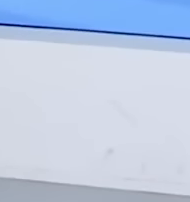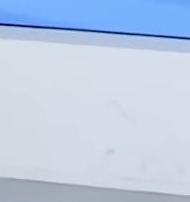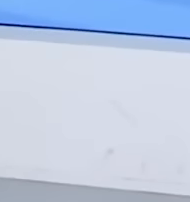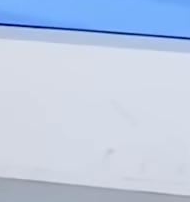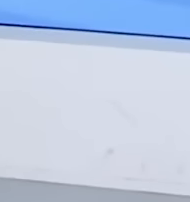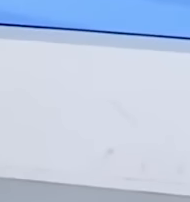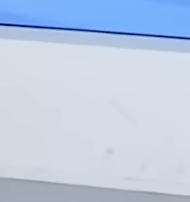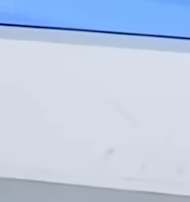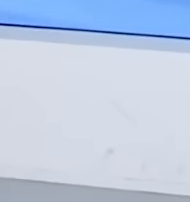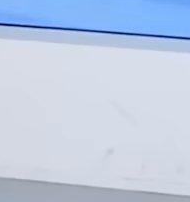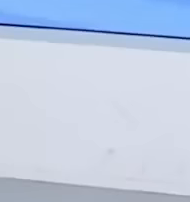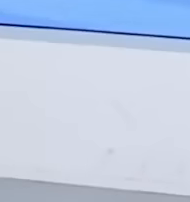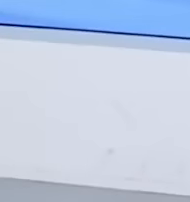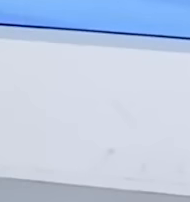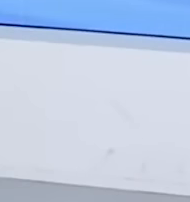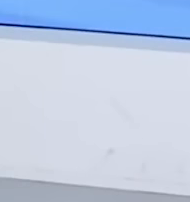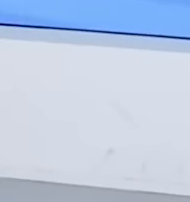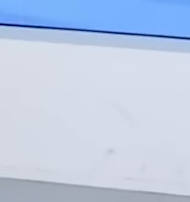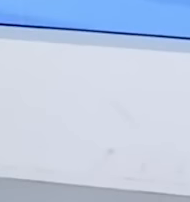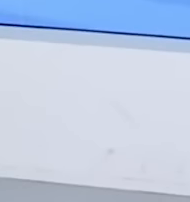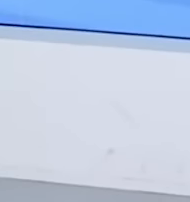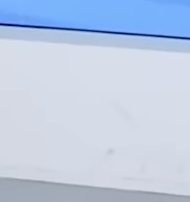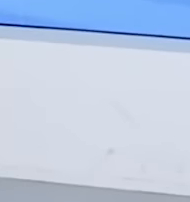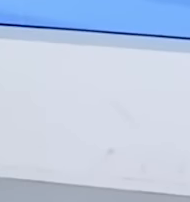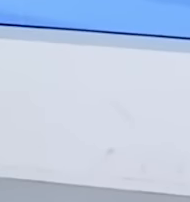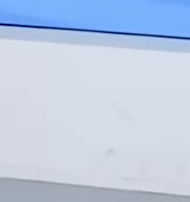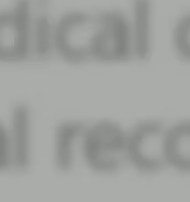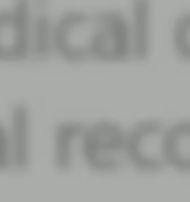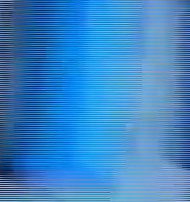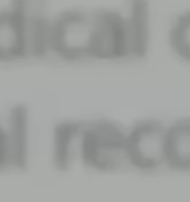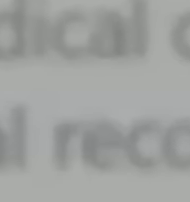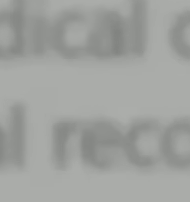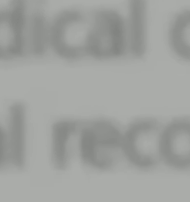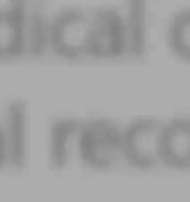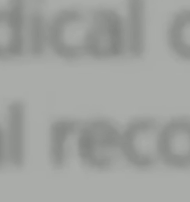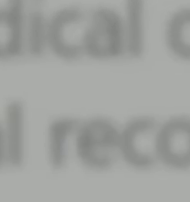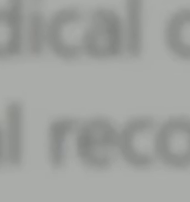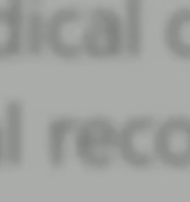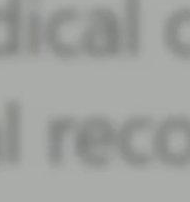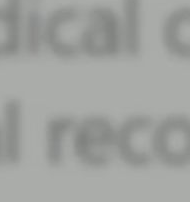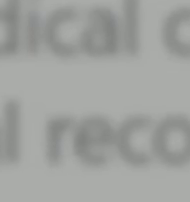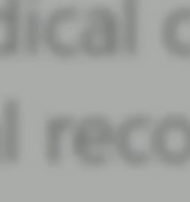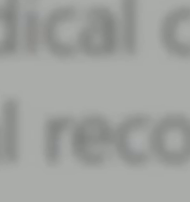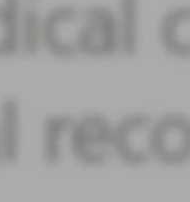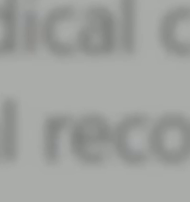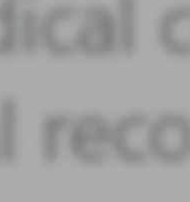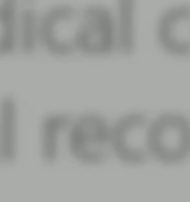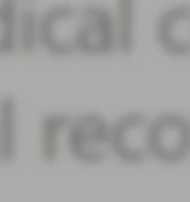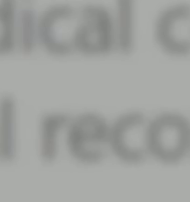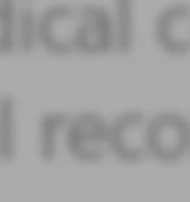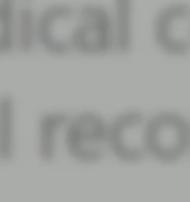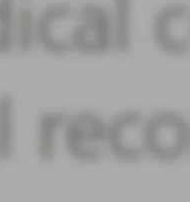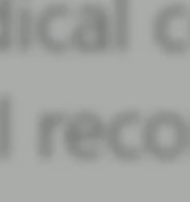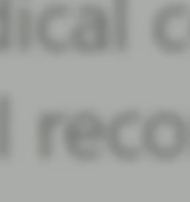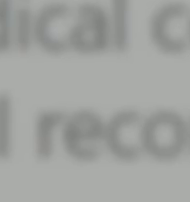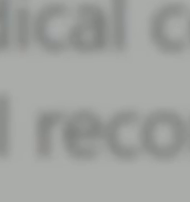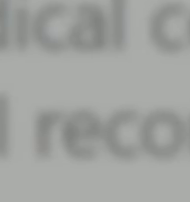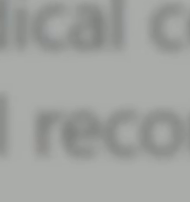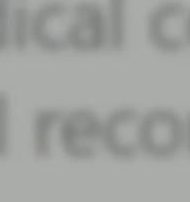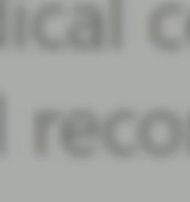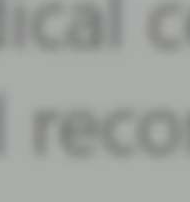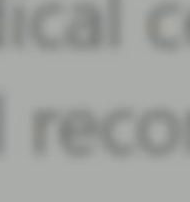Norte 2nd Representative Ace Barbers. Sa Facebook post ni Myla Roque nitong Sabado, pinalagan niya ang aligasyon ni Barbers